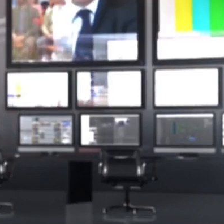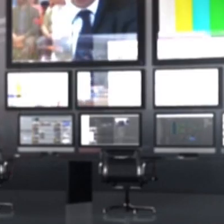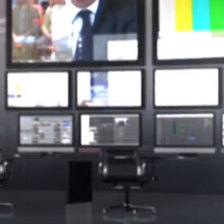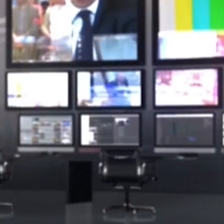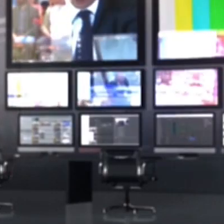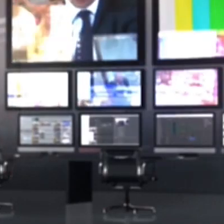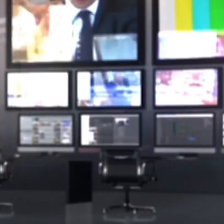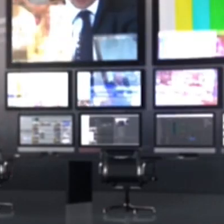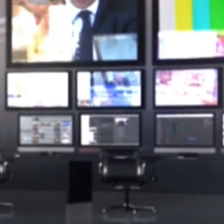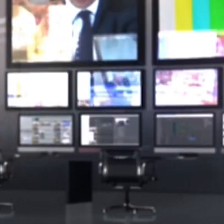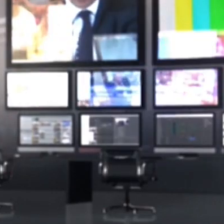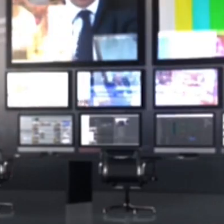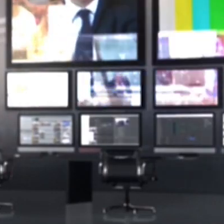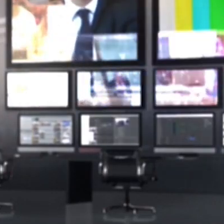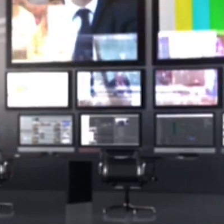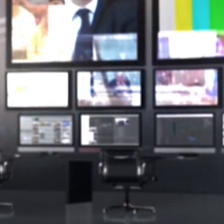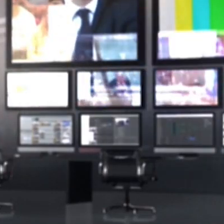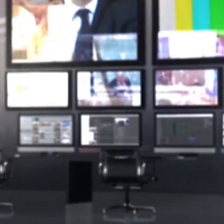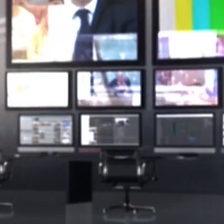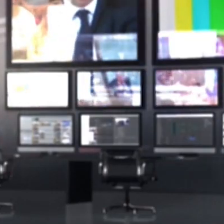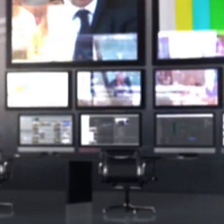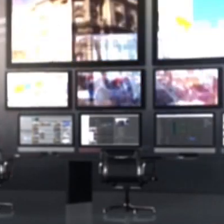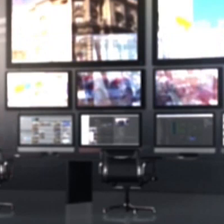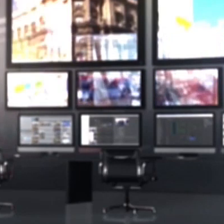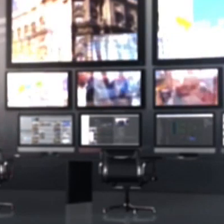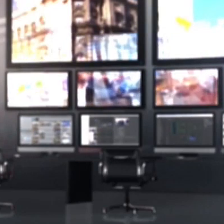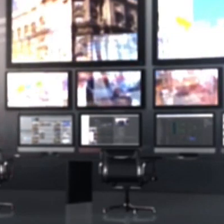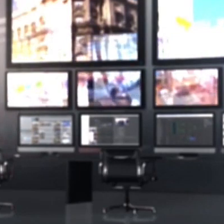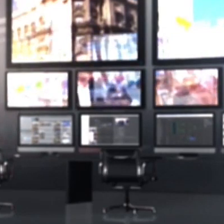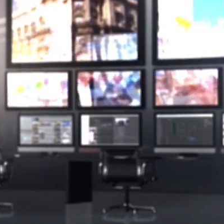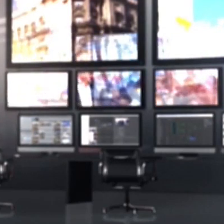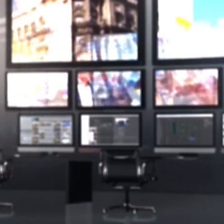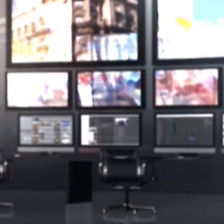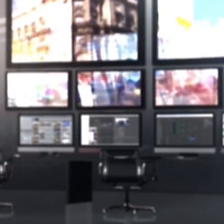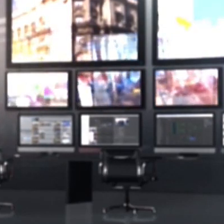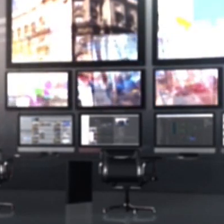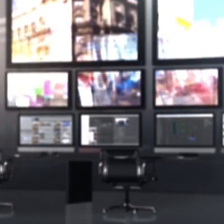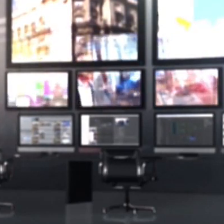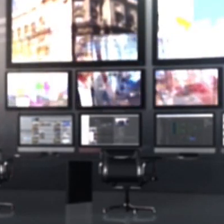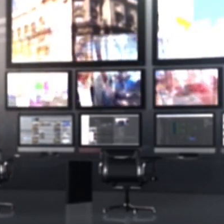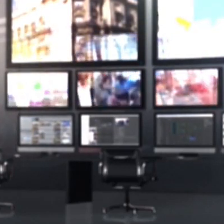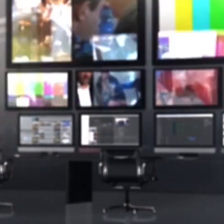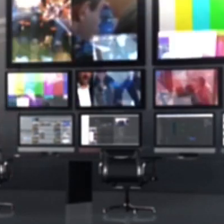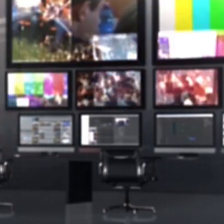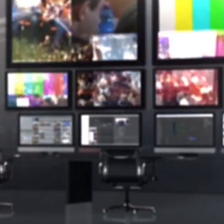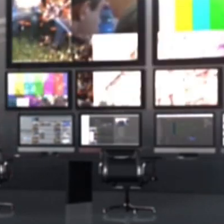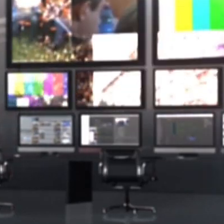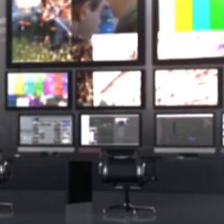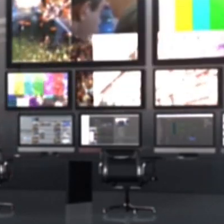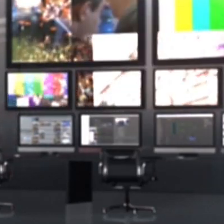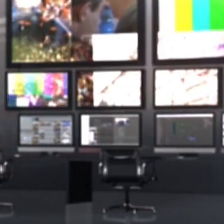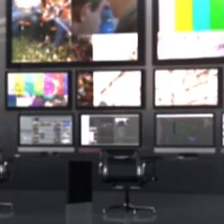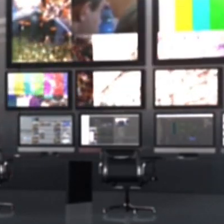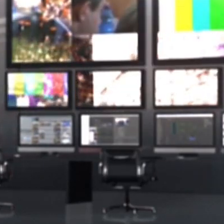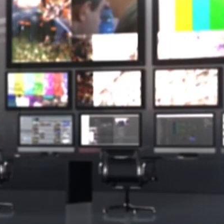21 raste pozitive me COVID-19 janë regjistruar në 24 orët e fundit në vendin tonë. Nga rastet e reja, 14 janë në Tiranë,